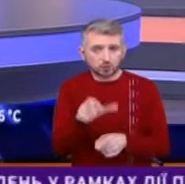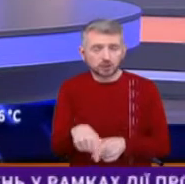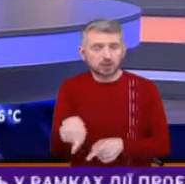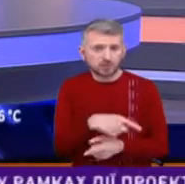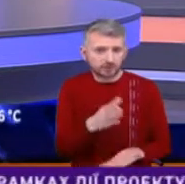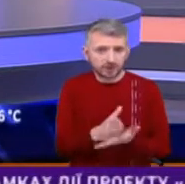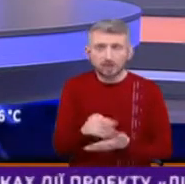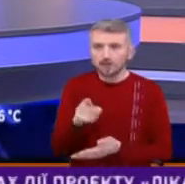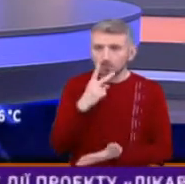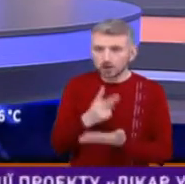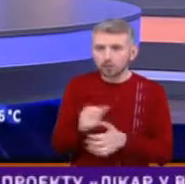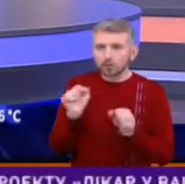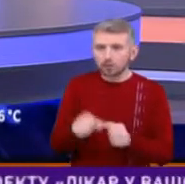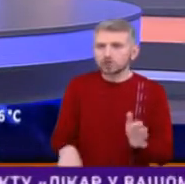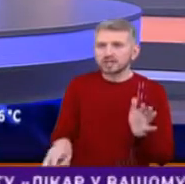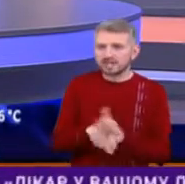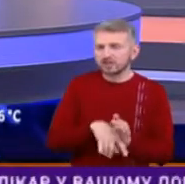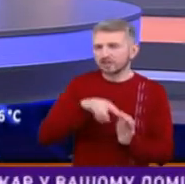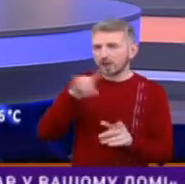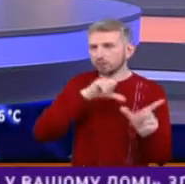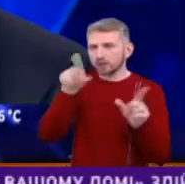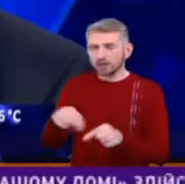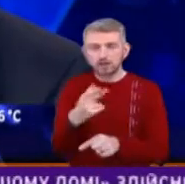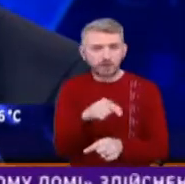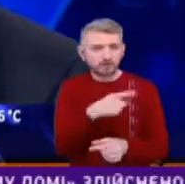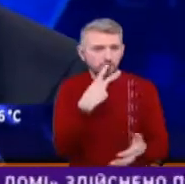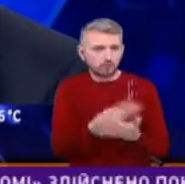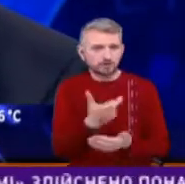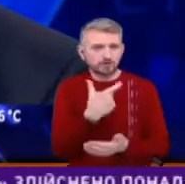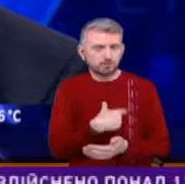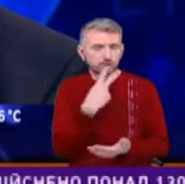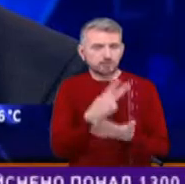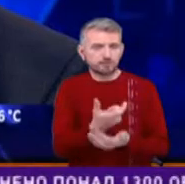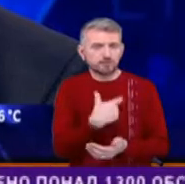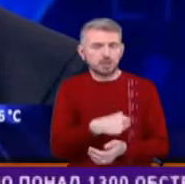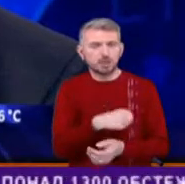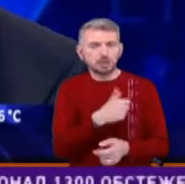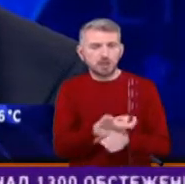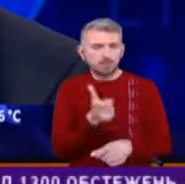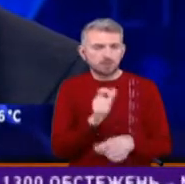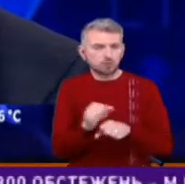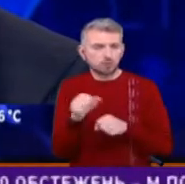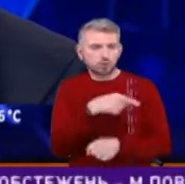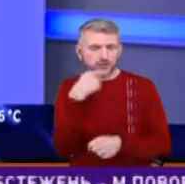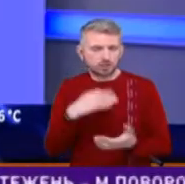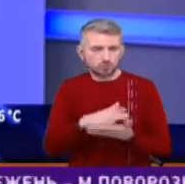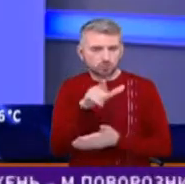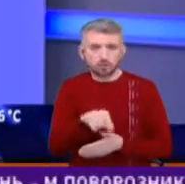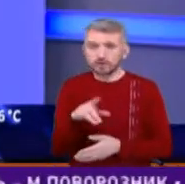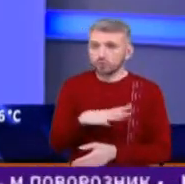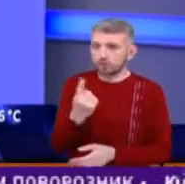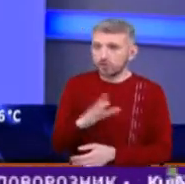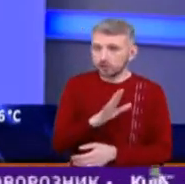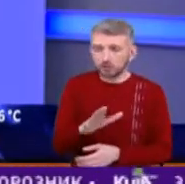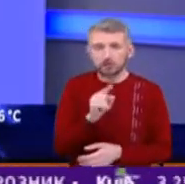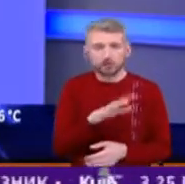він показав, що він може сісти в літак, він, поїхати, він, так, він побачив себе найбільш, показав себе найбільш проросійським політиком. Ну, він же був не один. Напряму, ну